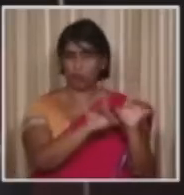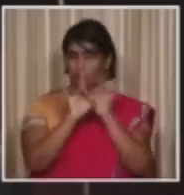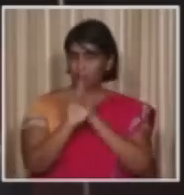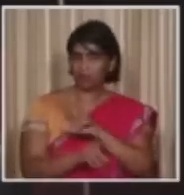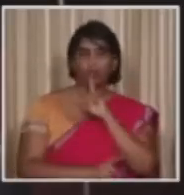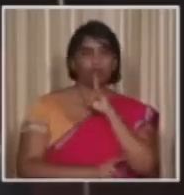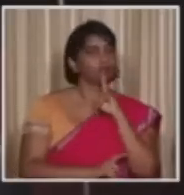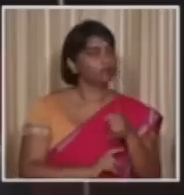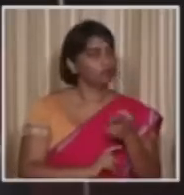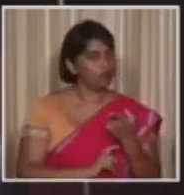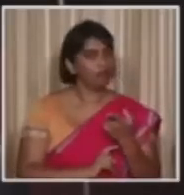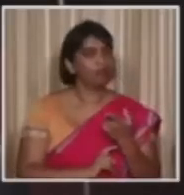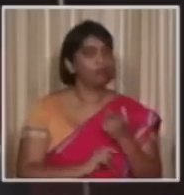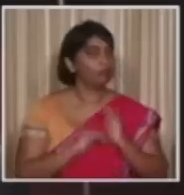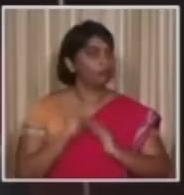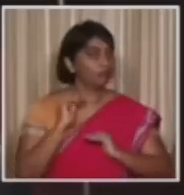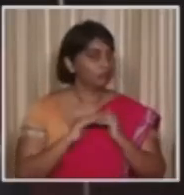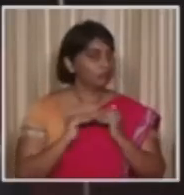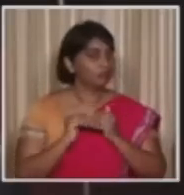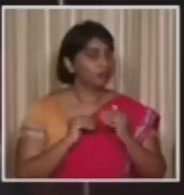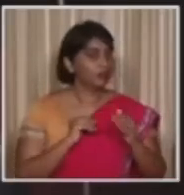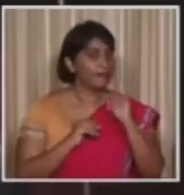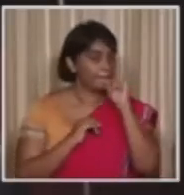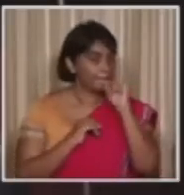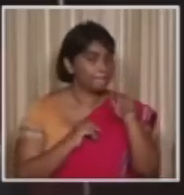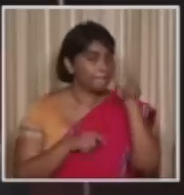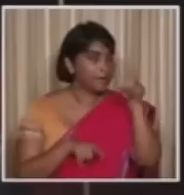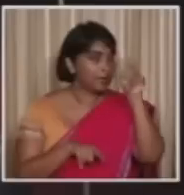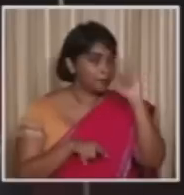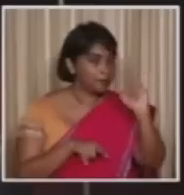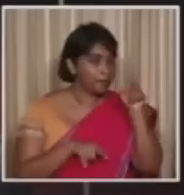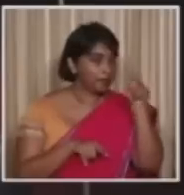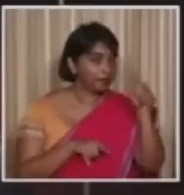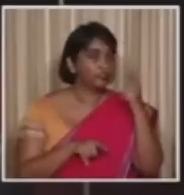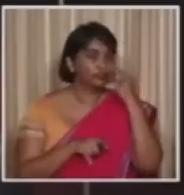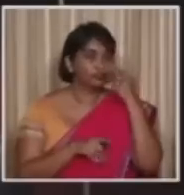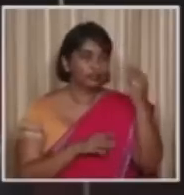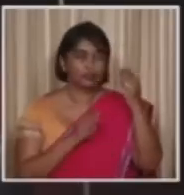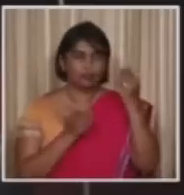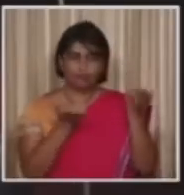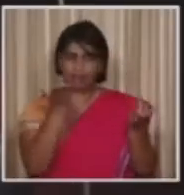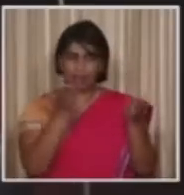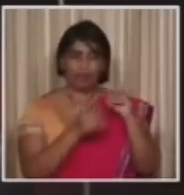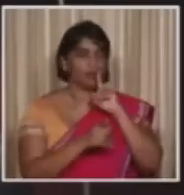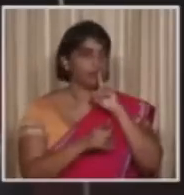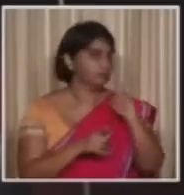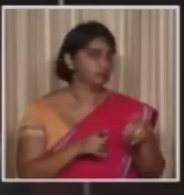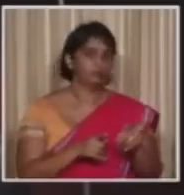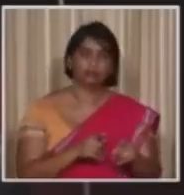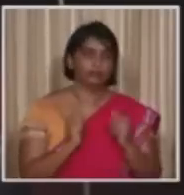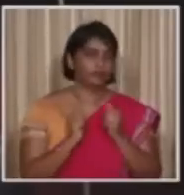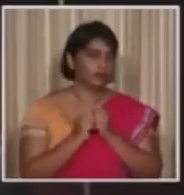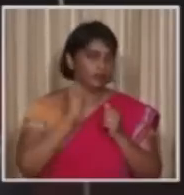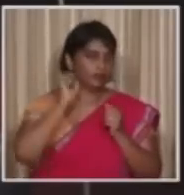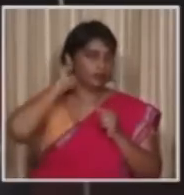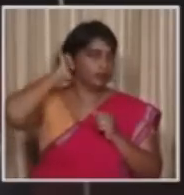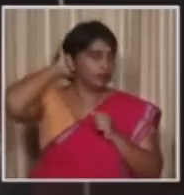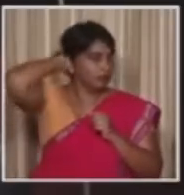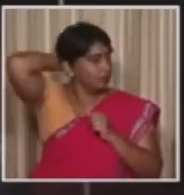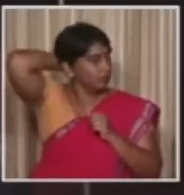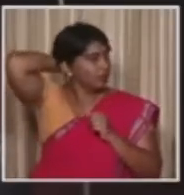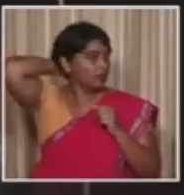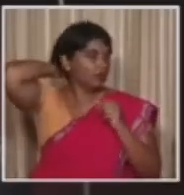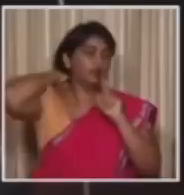kirimatawat මේ ක්‍රියාදාමයේ වැඩිකරයාගේ ක්‍රියාදාමයේ ආදේශ කිරීමටවත් කවදාවත් කරන්න බෑ කියලා